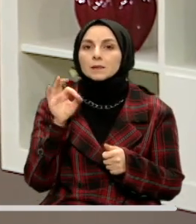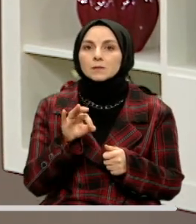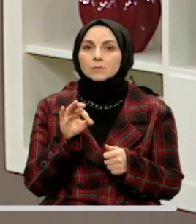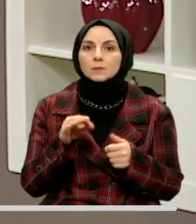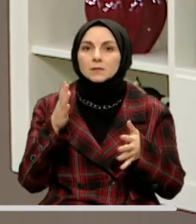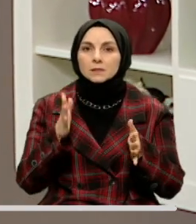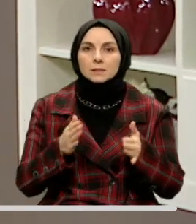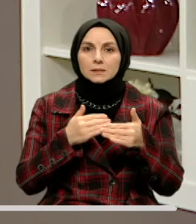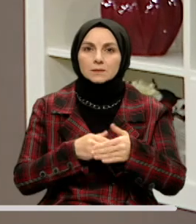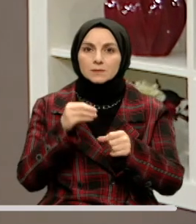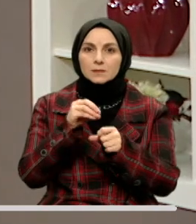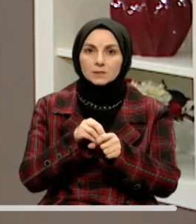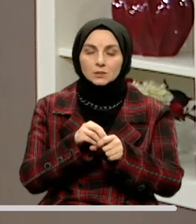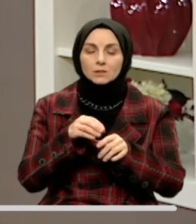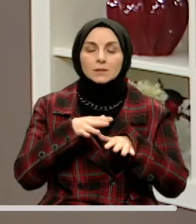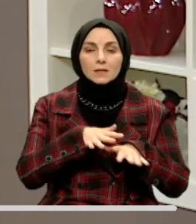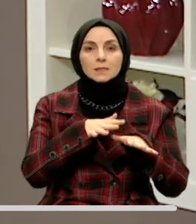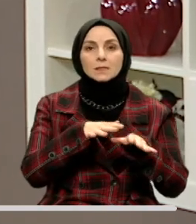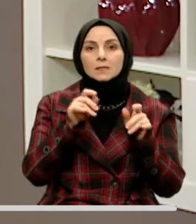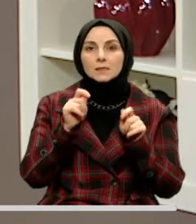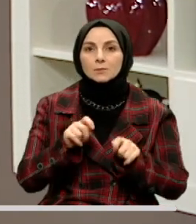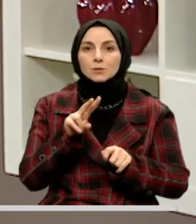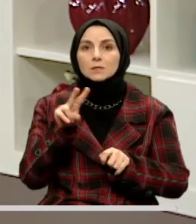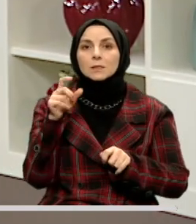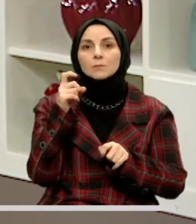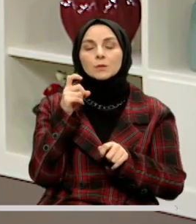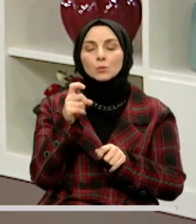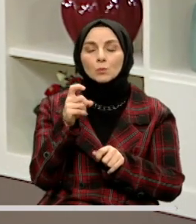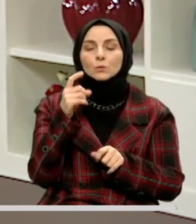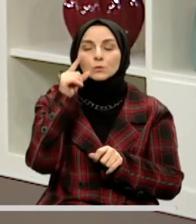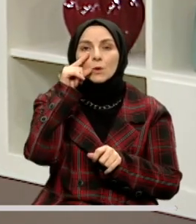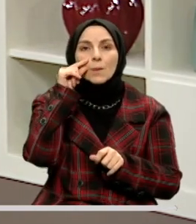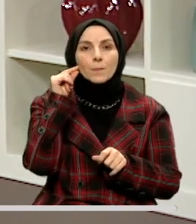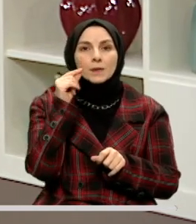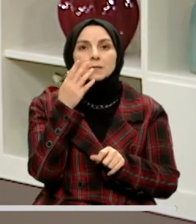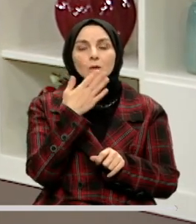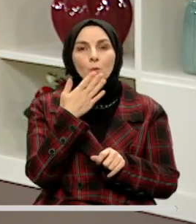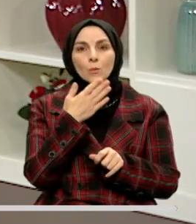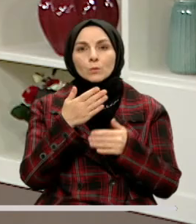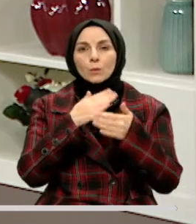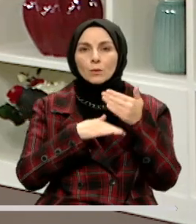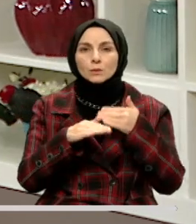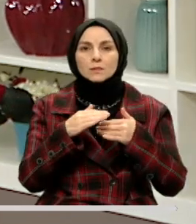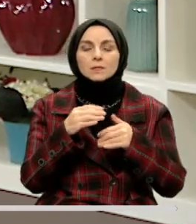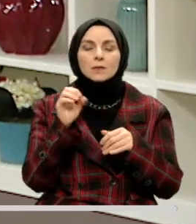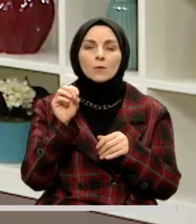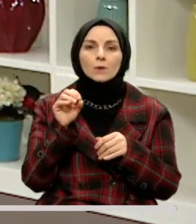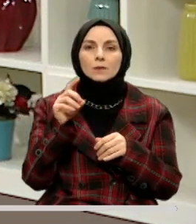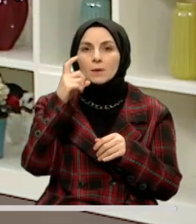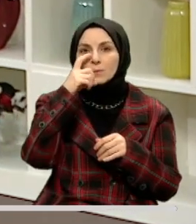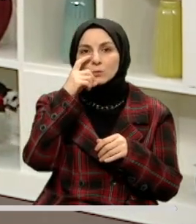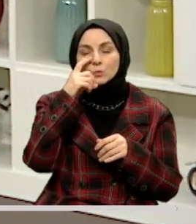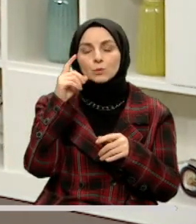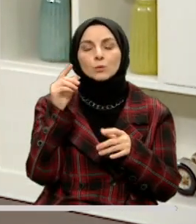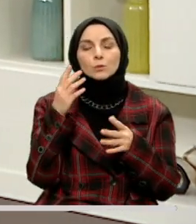içi etkinlikler yapacağız. Konuğumuz 29 Mayıs Kurumları Okul Öncesi Öğretmeni Hüda Erbaş hanımefendi olacak. Ben daha fazla vakit almak